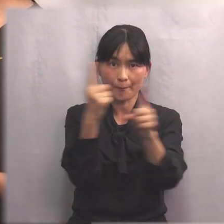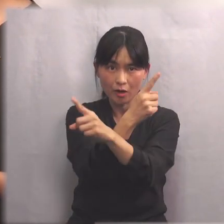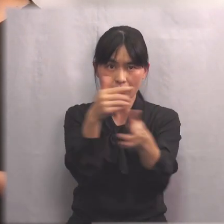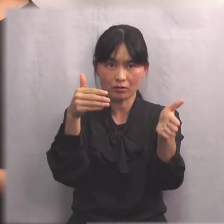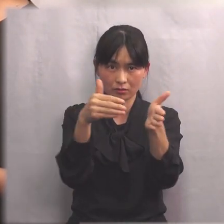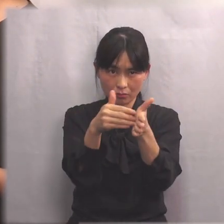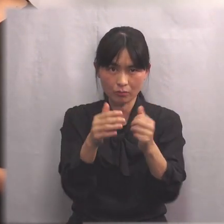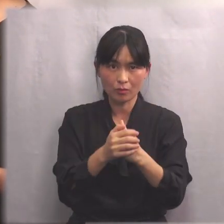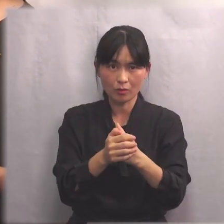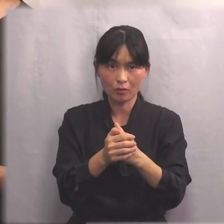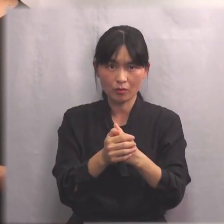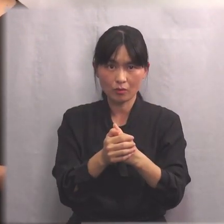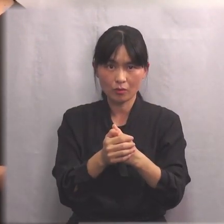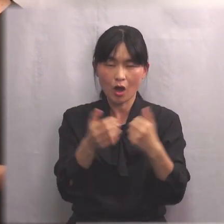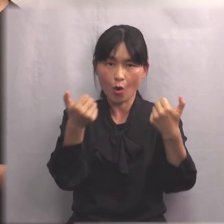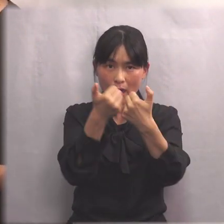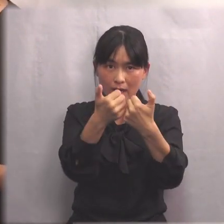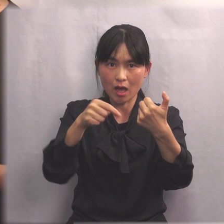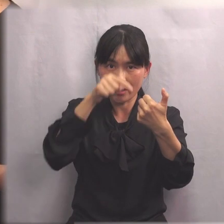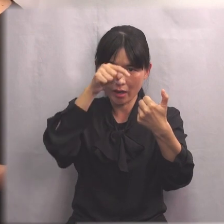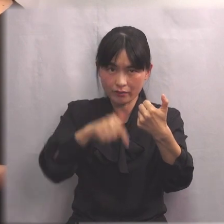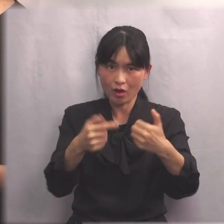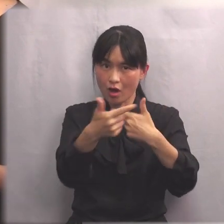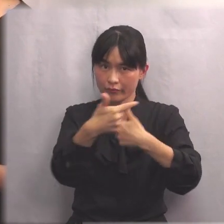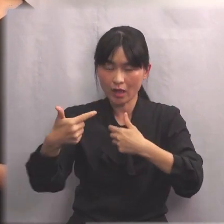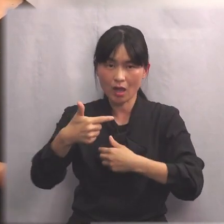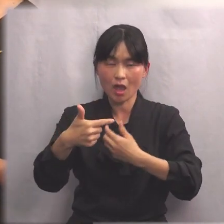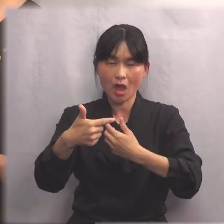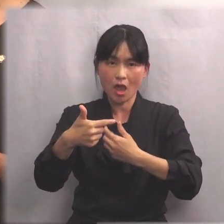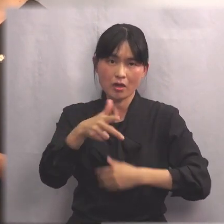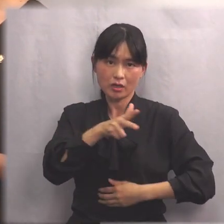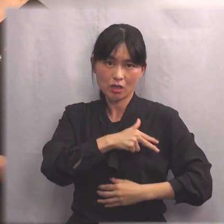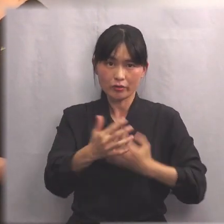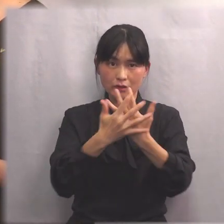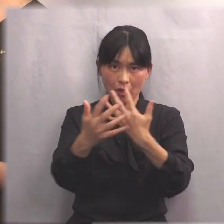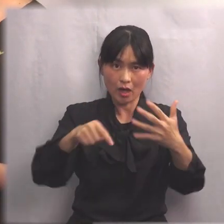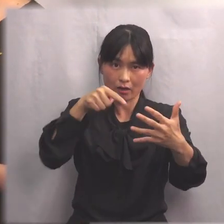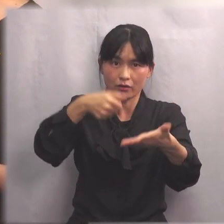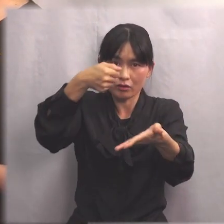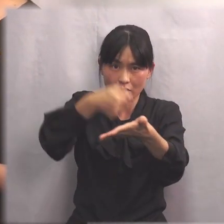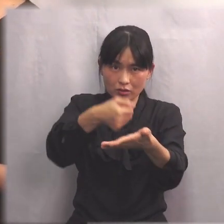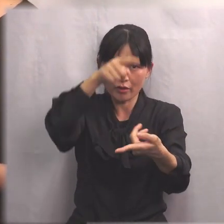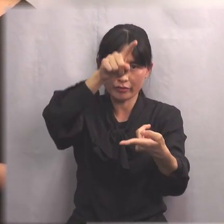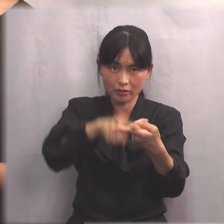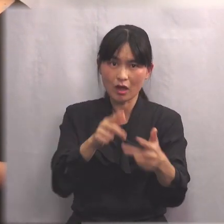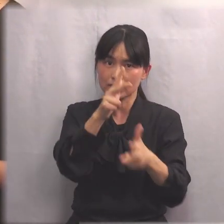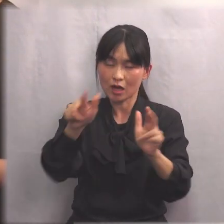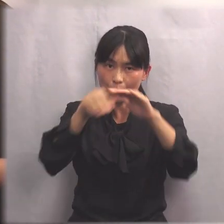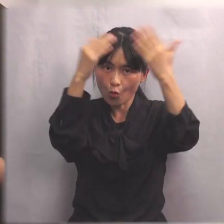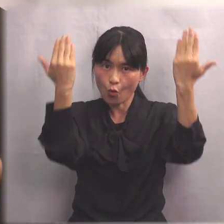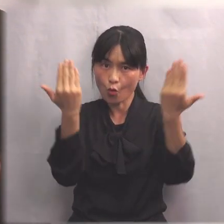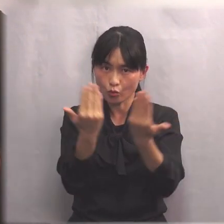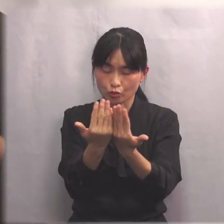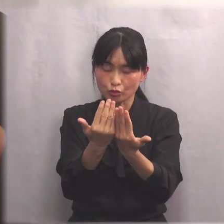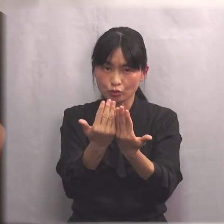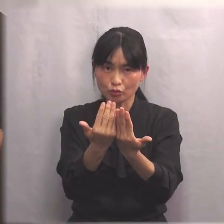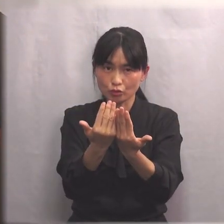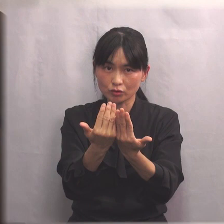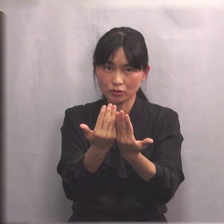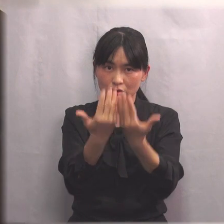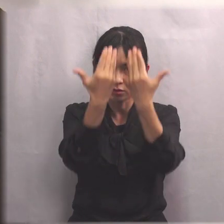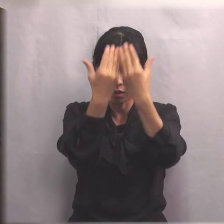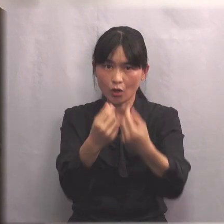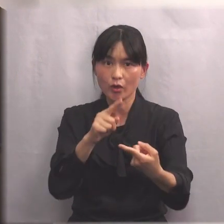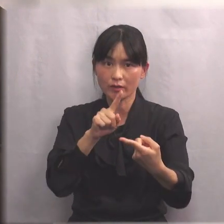변경을 하고, 이 연석회의에서는 대의원대회에서 의결한 내용들을 바탕으로 당의 사업 전반에 대한 집행의 논의를